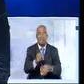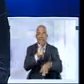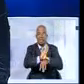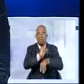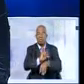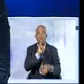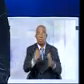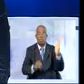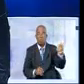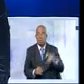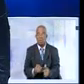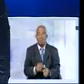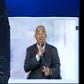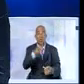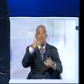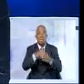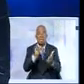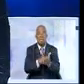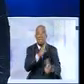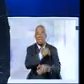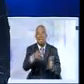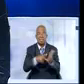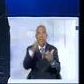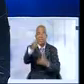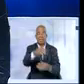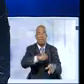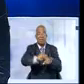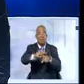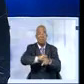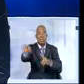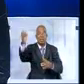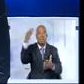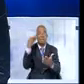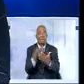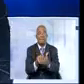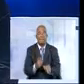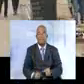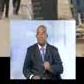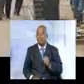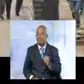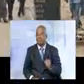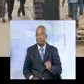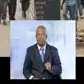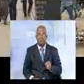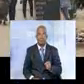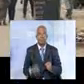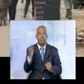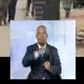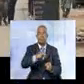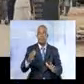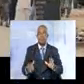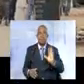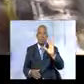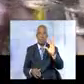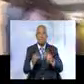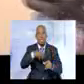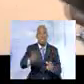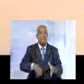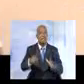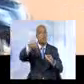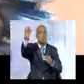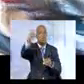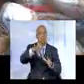programme consacré au financement et à la formation. Christelle Menant et Chantal Akanda. Il contribue à régler les